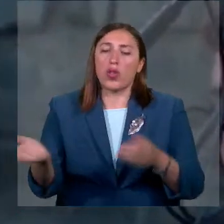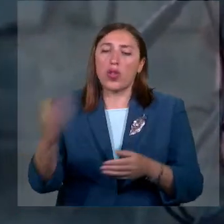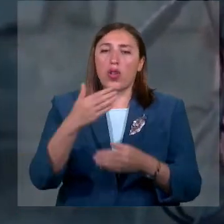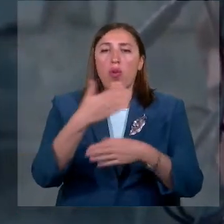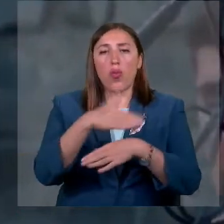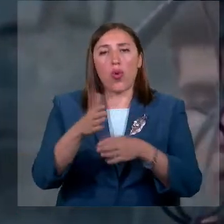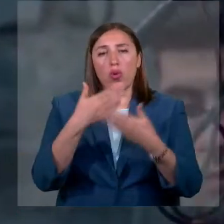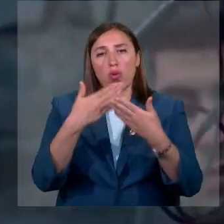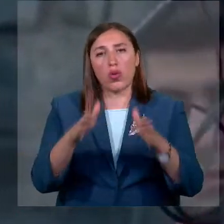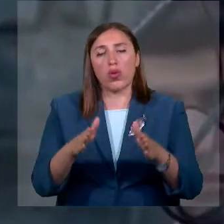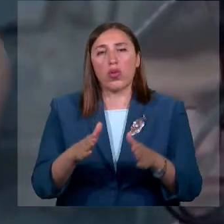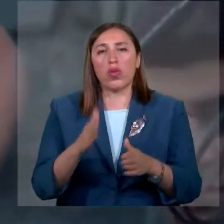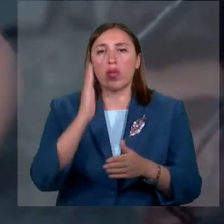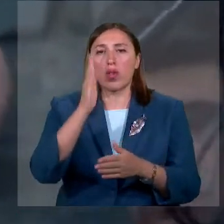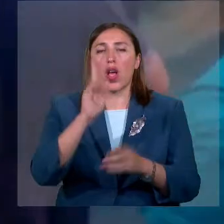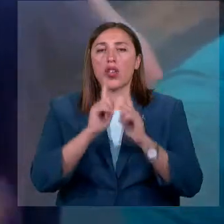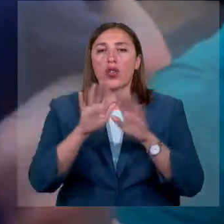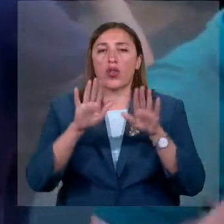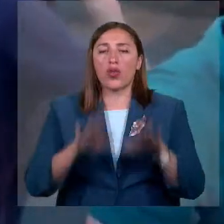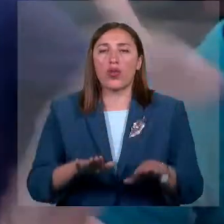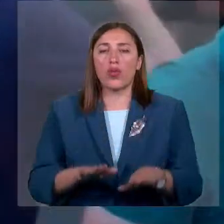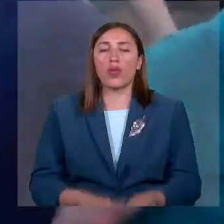փողոցը բացելու տեղով գնում ենք խորհրդարան։